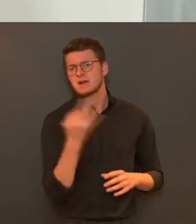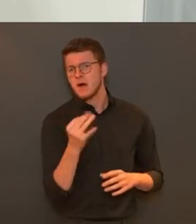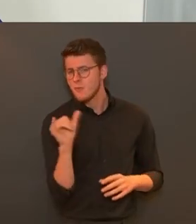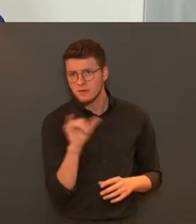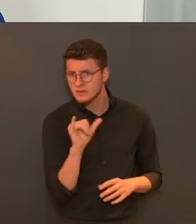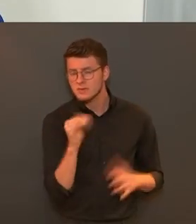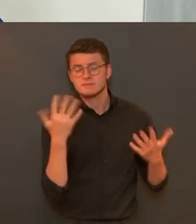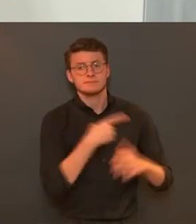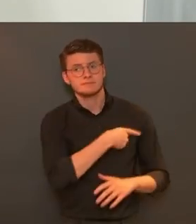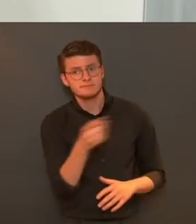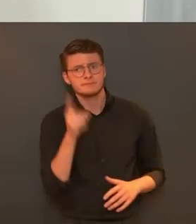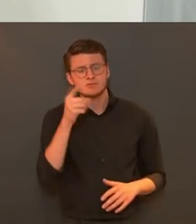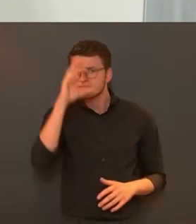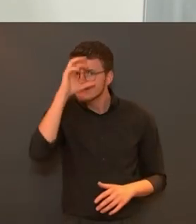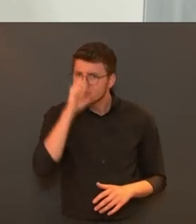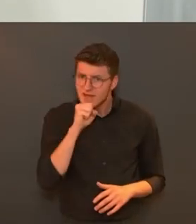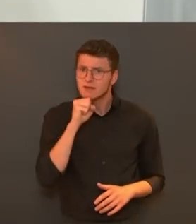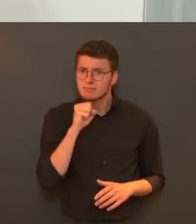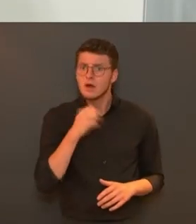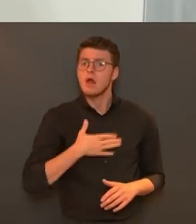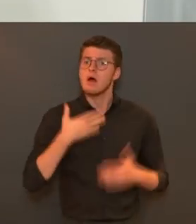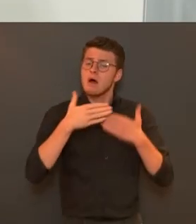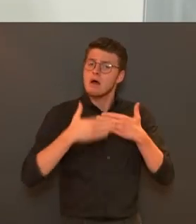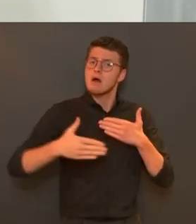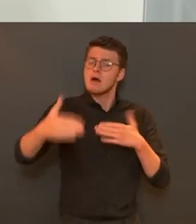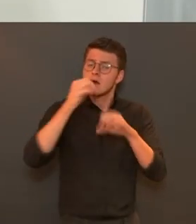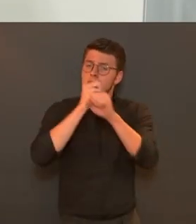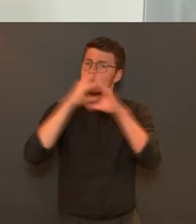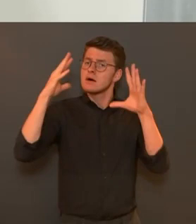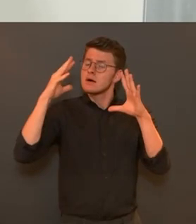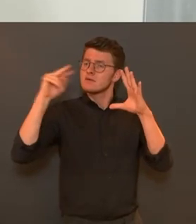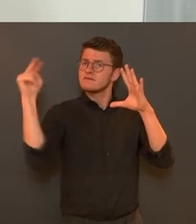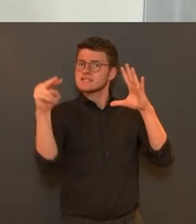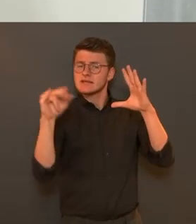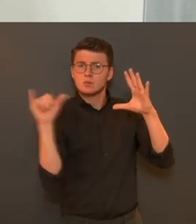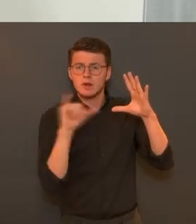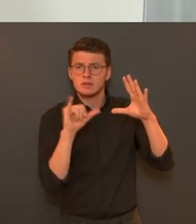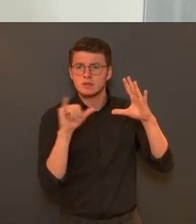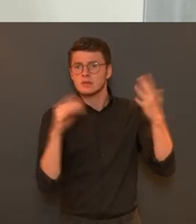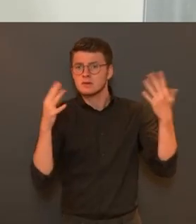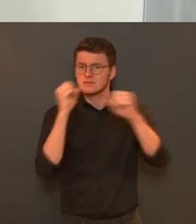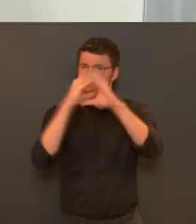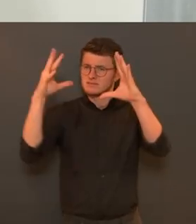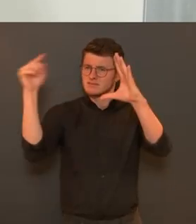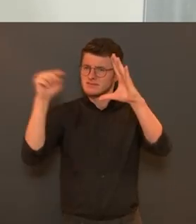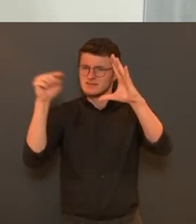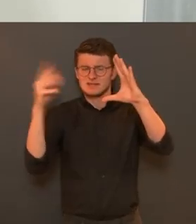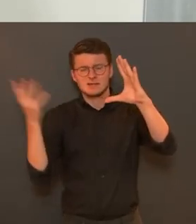Alors, il est très important de bien comprendre que la vision à long terme,